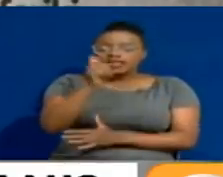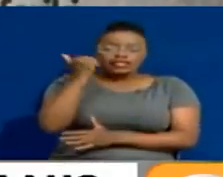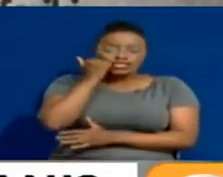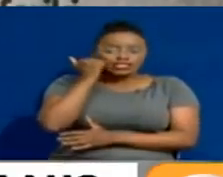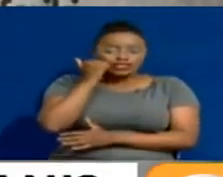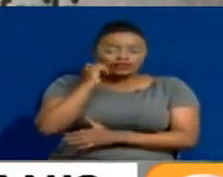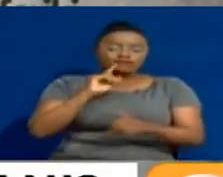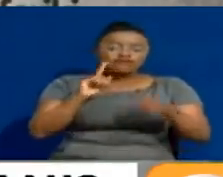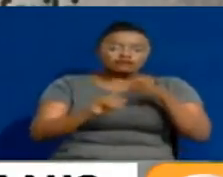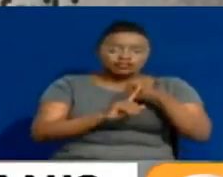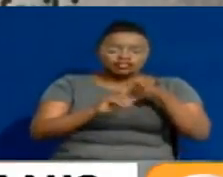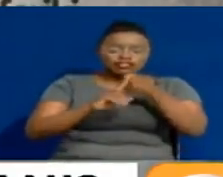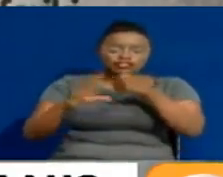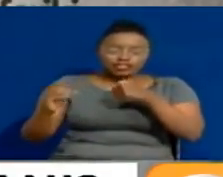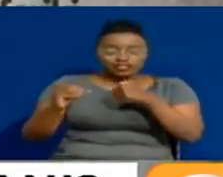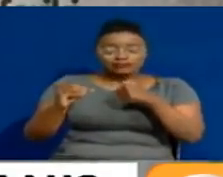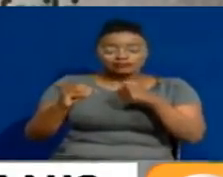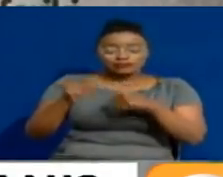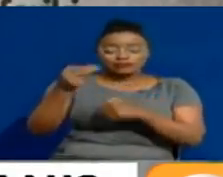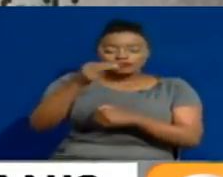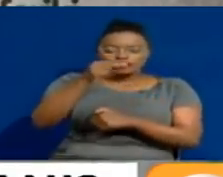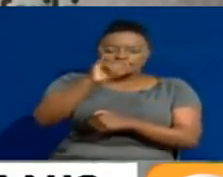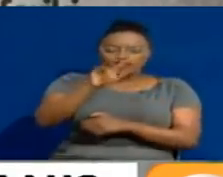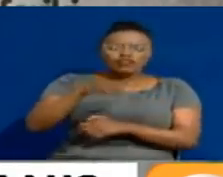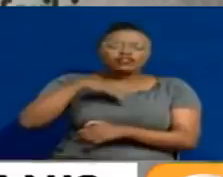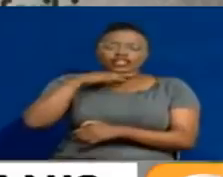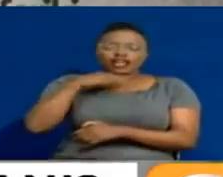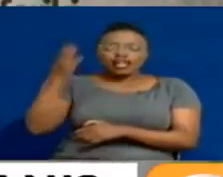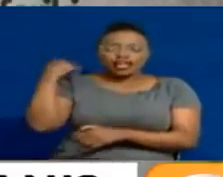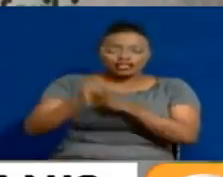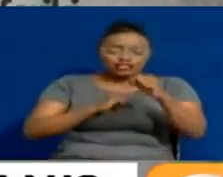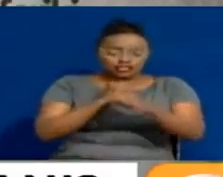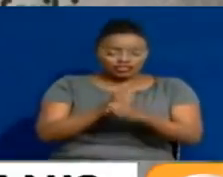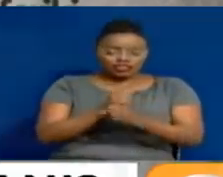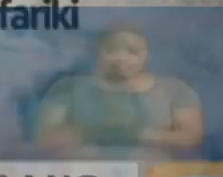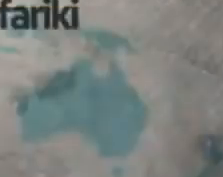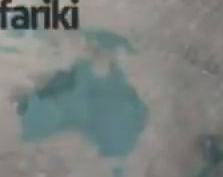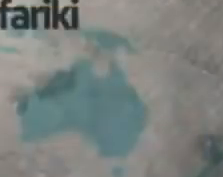wagonjwa 690,000 wa ukimwi wakiaga dunia mwaka jana.